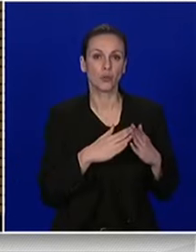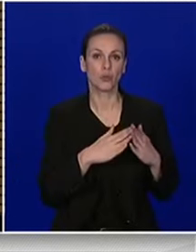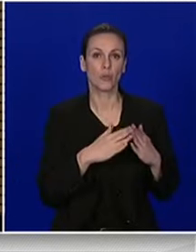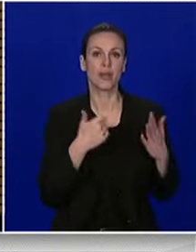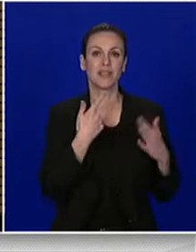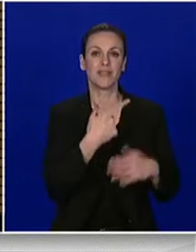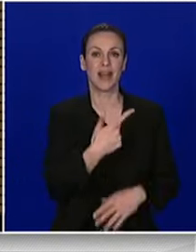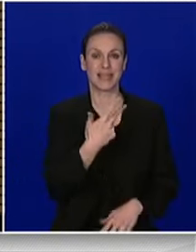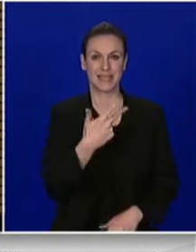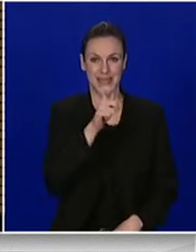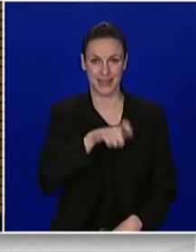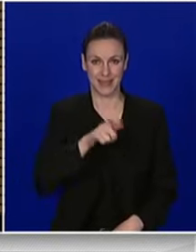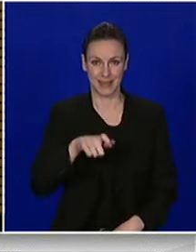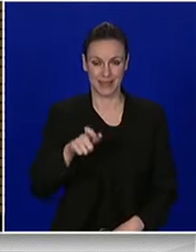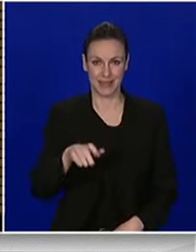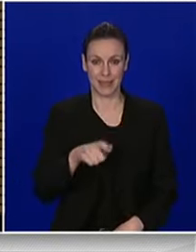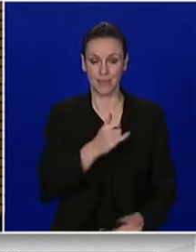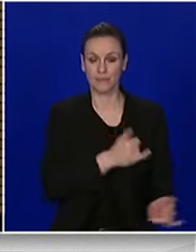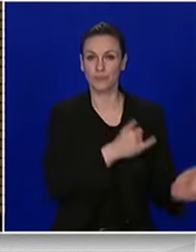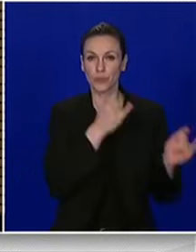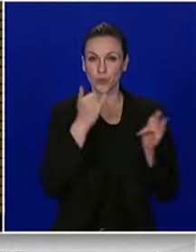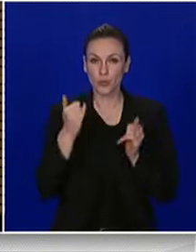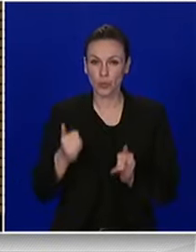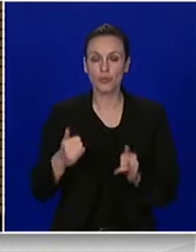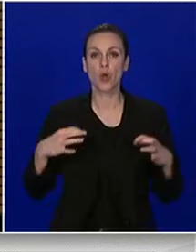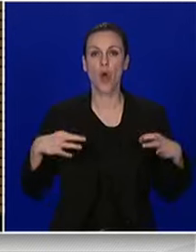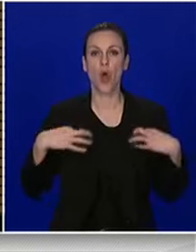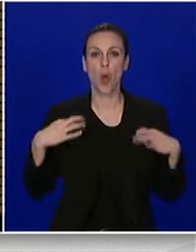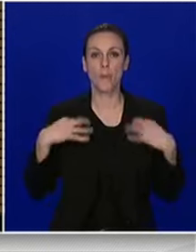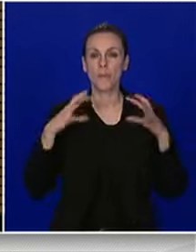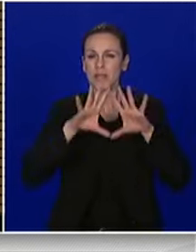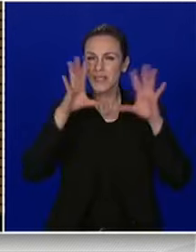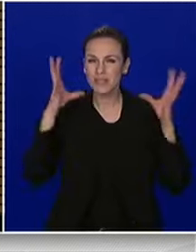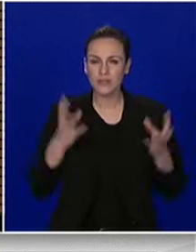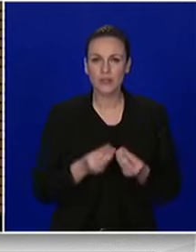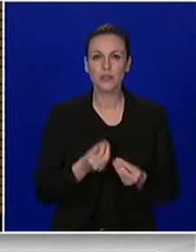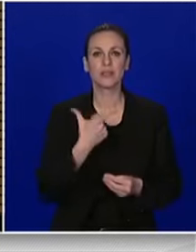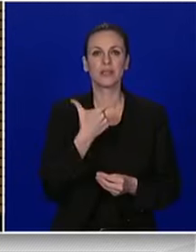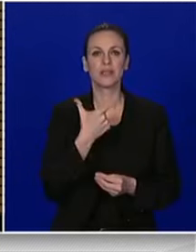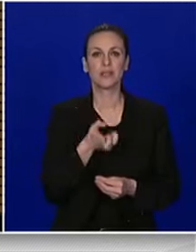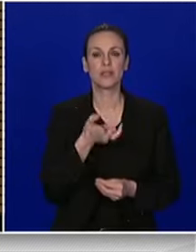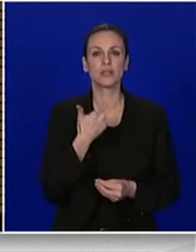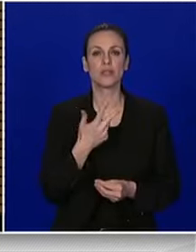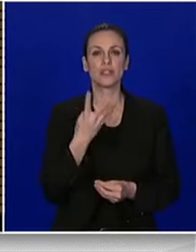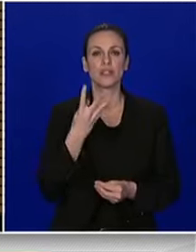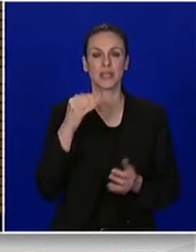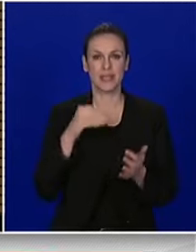23. Do danas se oporavilo ukupno